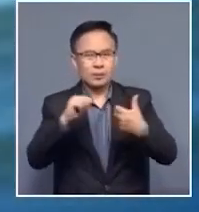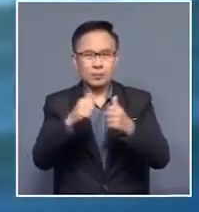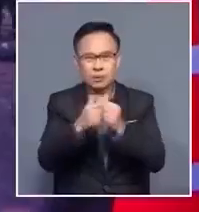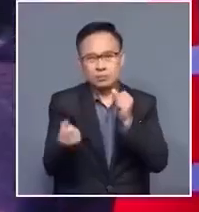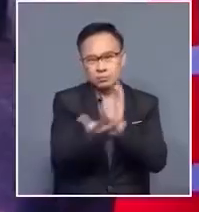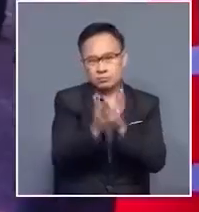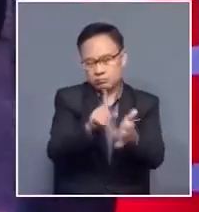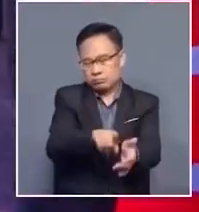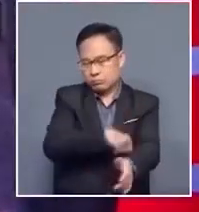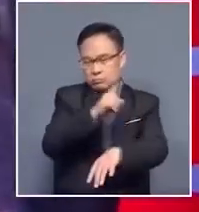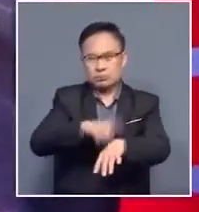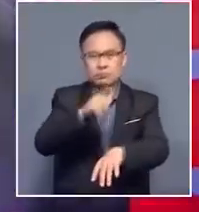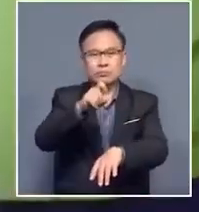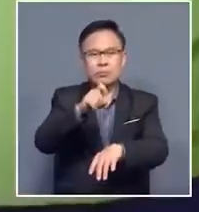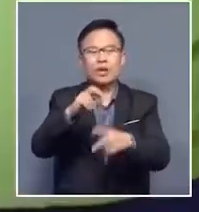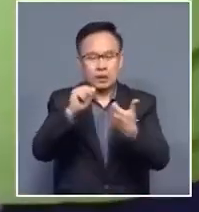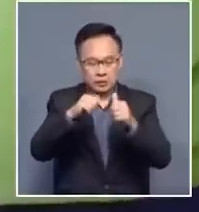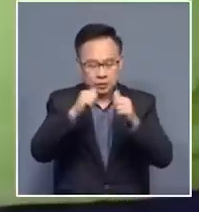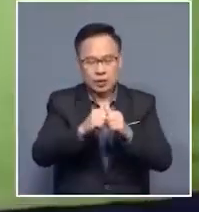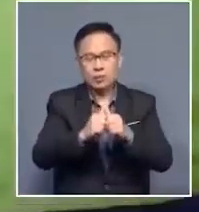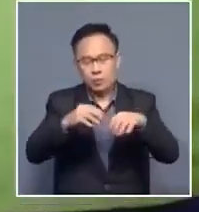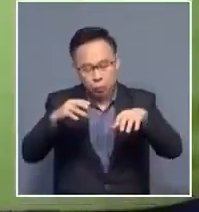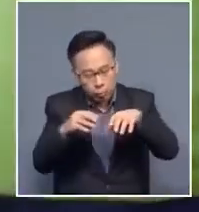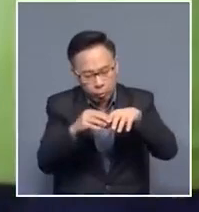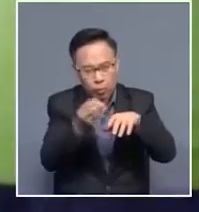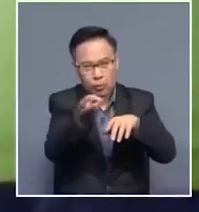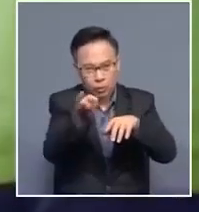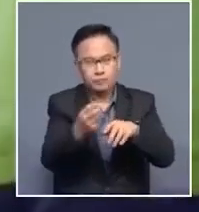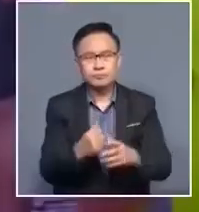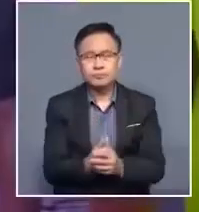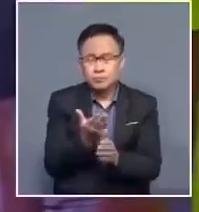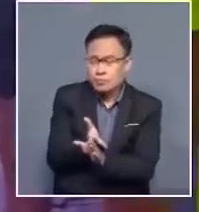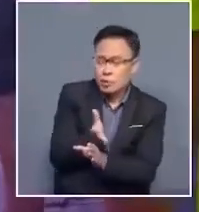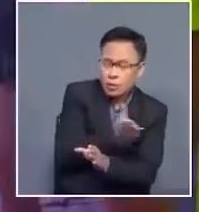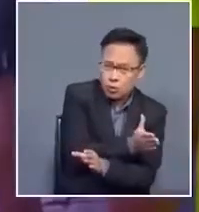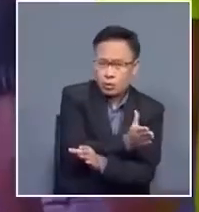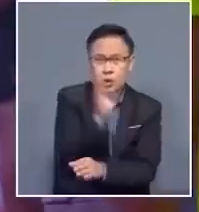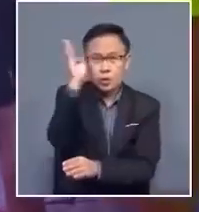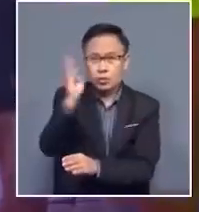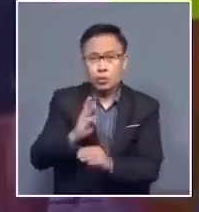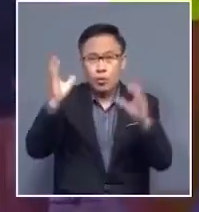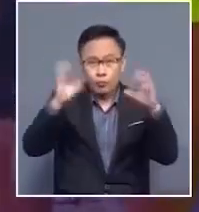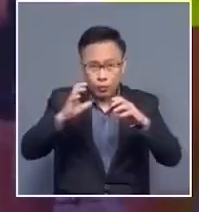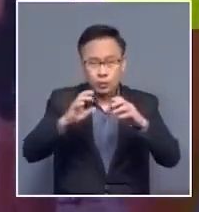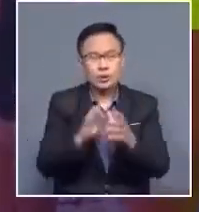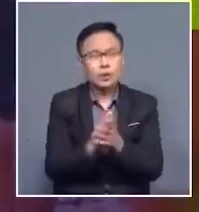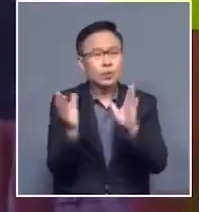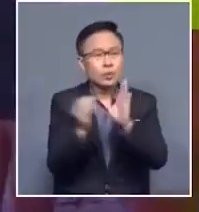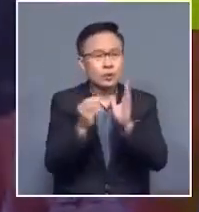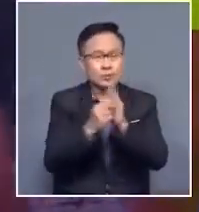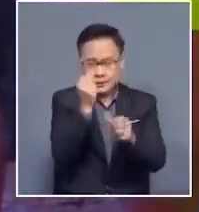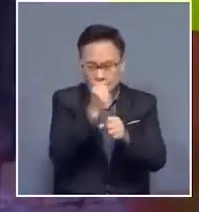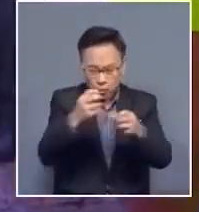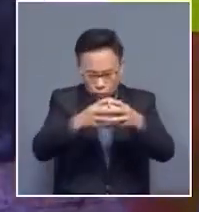าได้เรื่องการเตรียมความพร้อมนะครับตั้งแต่ก่อนเข้าหน้าฝนเนี่ยกรุงเทพมหานครนะครับจะทำการทำความสะอาดท่อระบายน้ำความยาวประมา